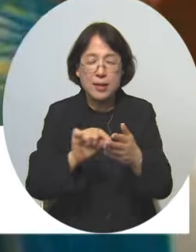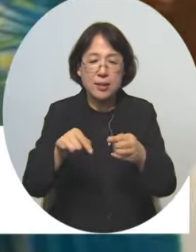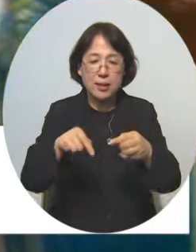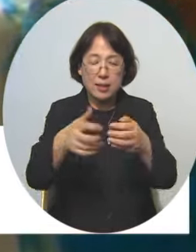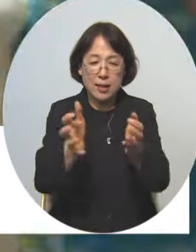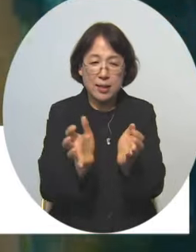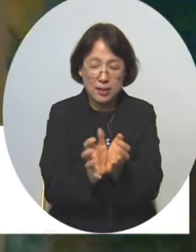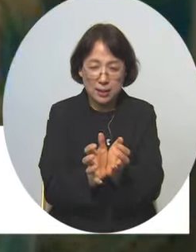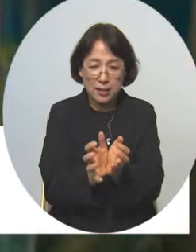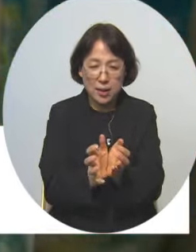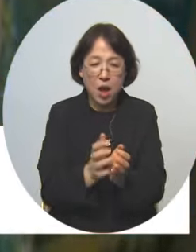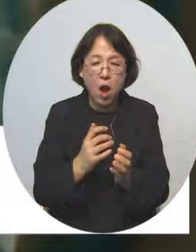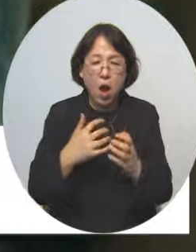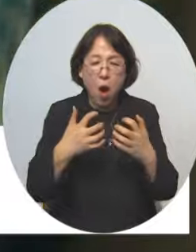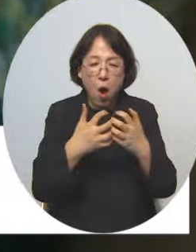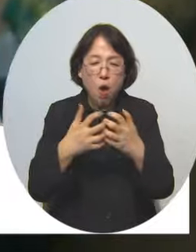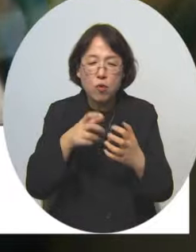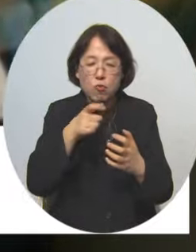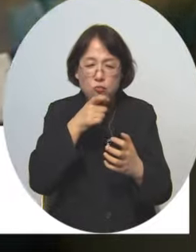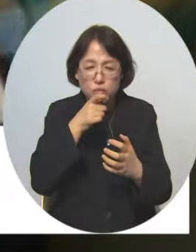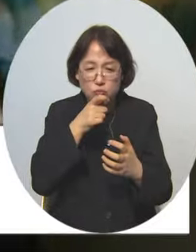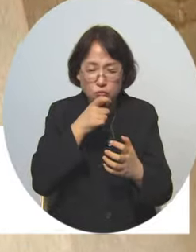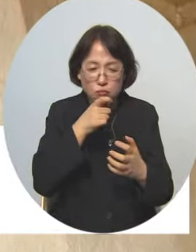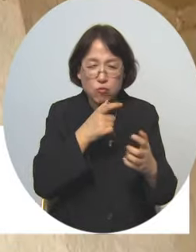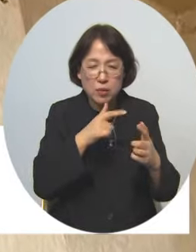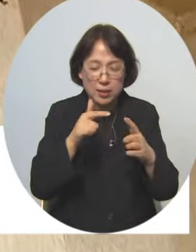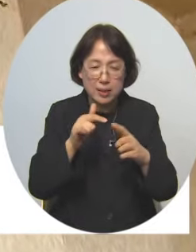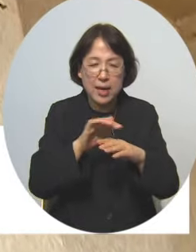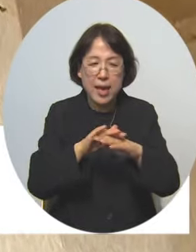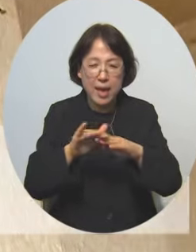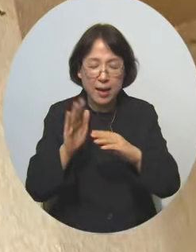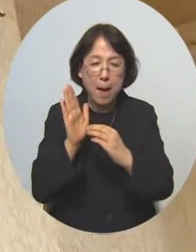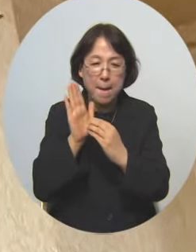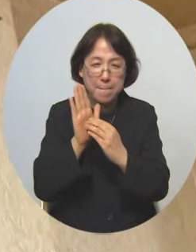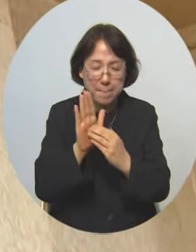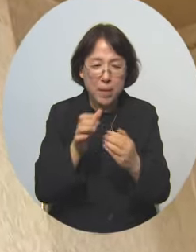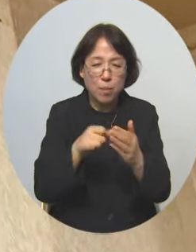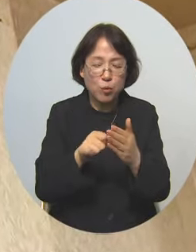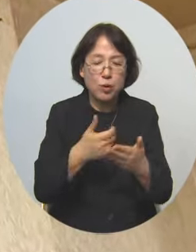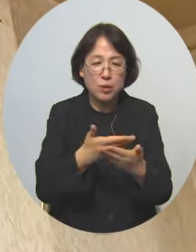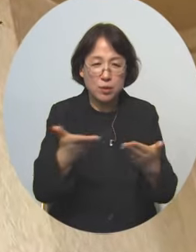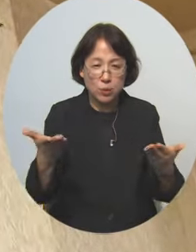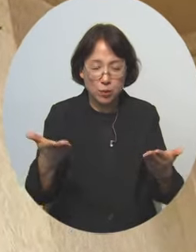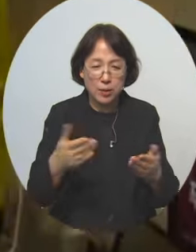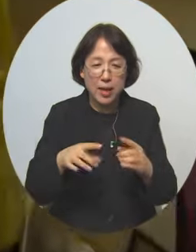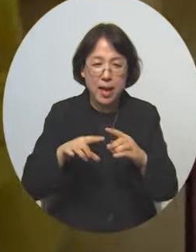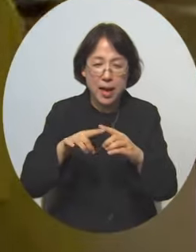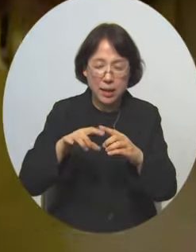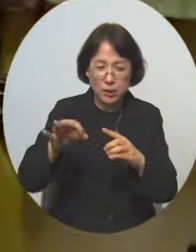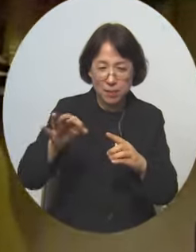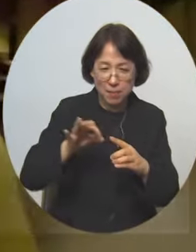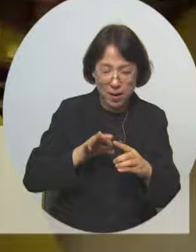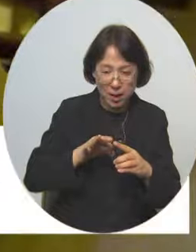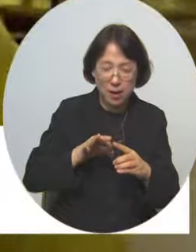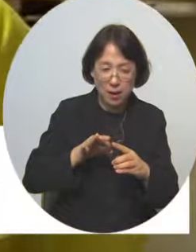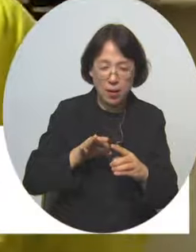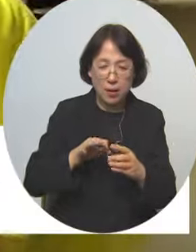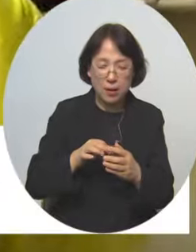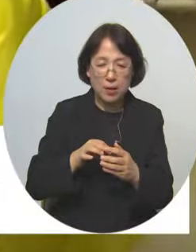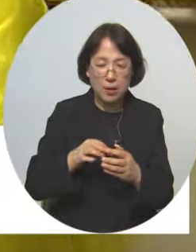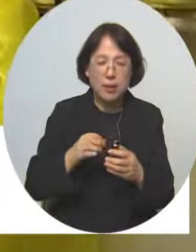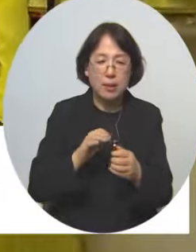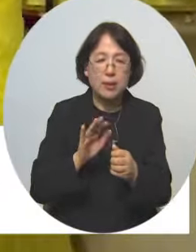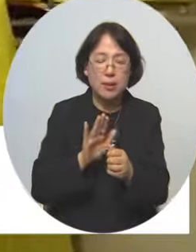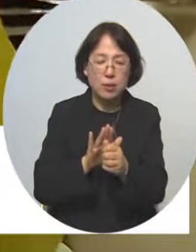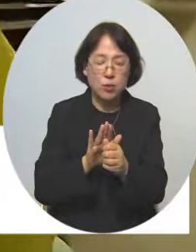협조를 통해 얼음물과 냉방기구 등 폭염 대비 물품을 지원합니다. 에너지 바우처를 활용해 냉방 비용도 지원합니다.